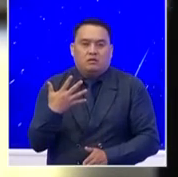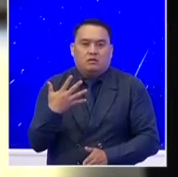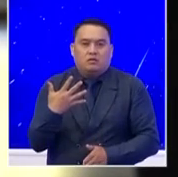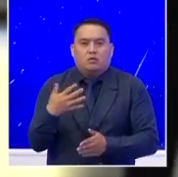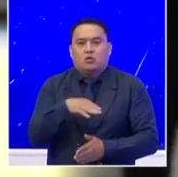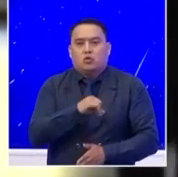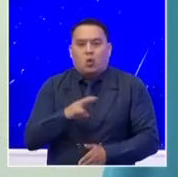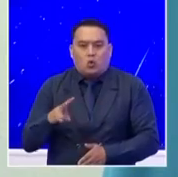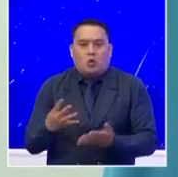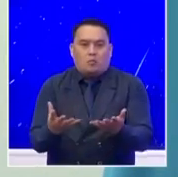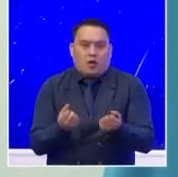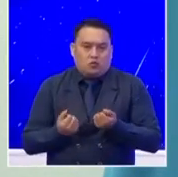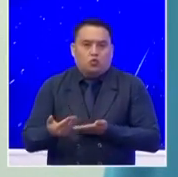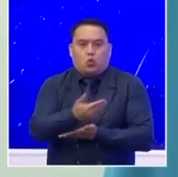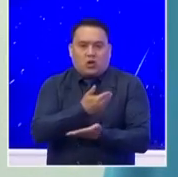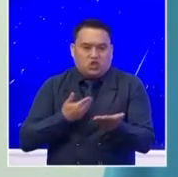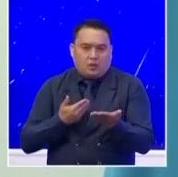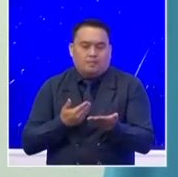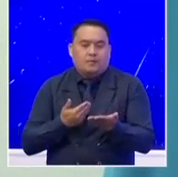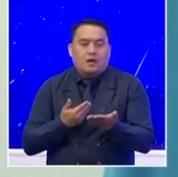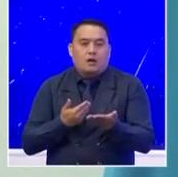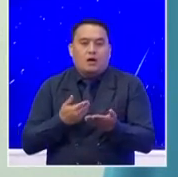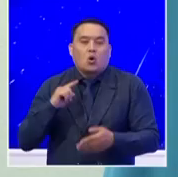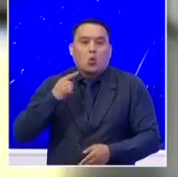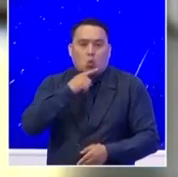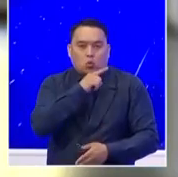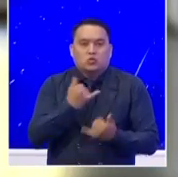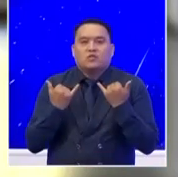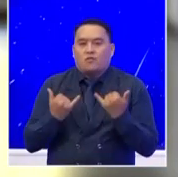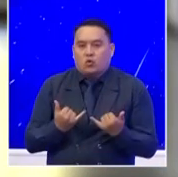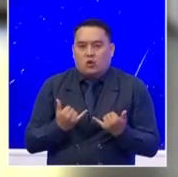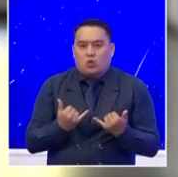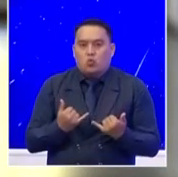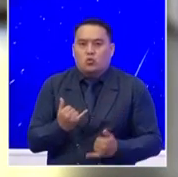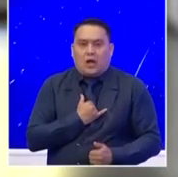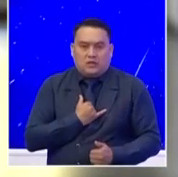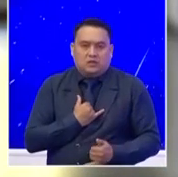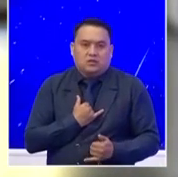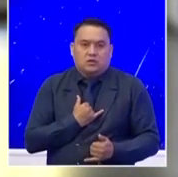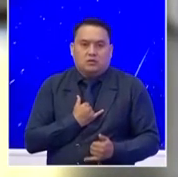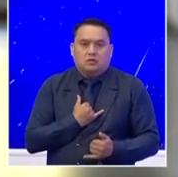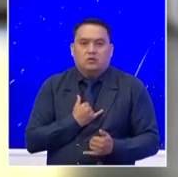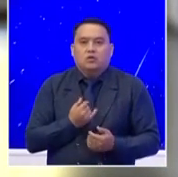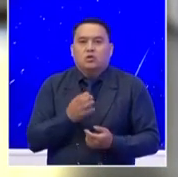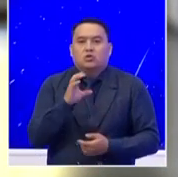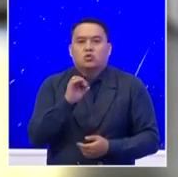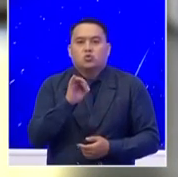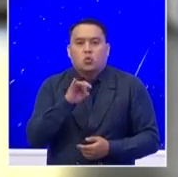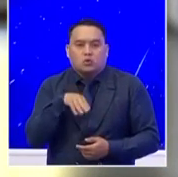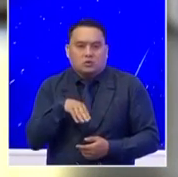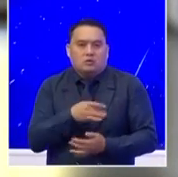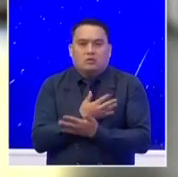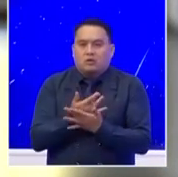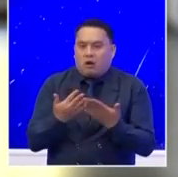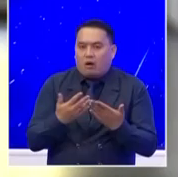35 тонн получить корнеплодов. По кукурузе на сегодняшний день тоже у нас много сортов кукурузы уже.